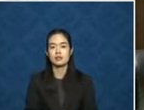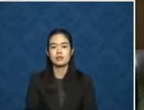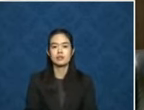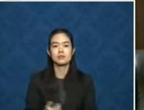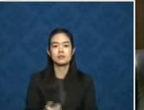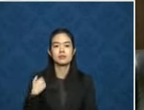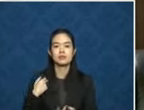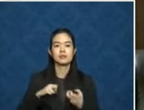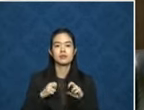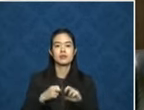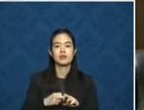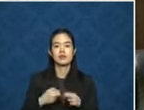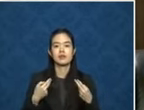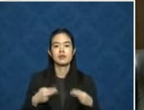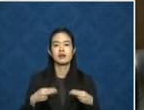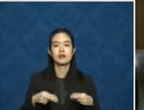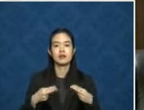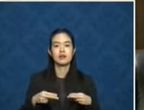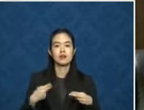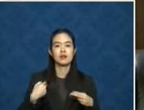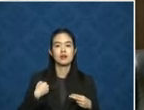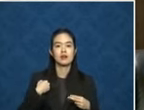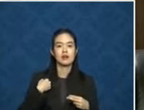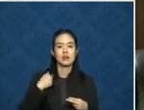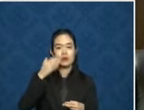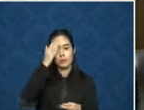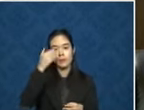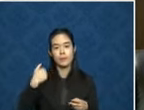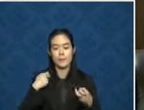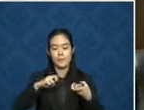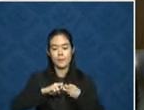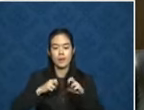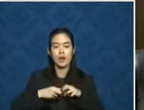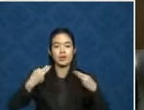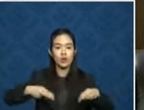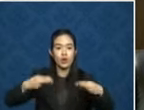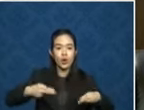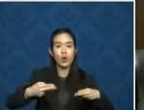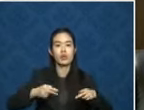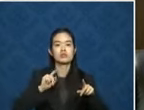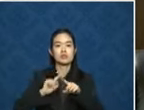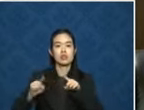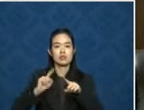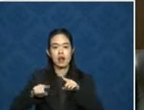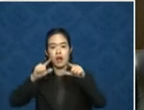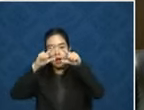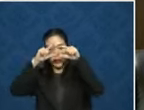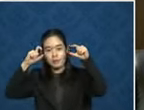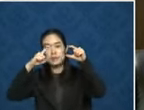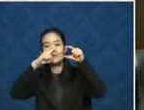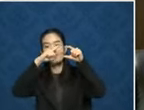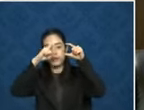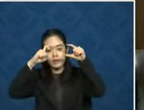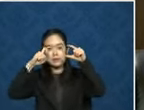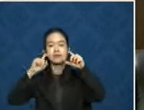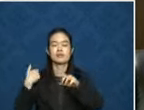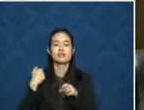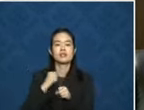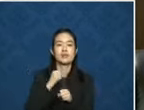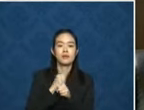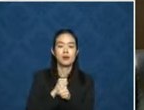างอิสราเอลกับปาเลสไตน์กับฮามาสเราก็จะเห็นนะครับว่าอิสราเอลก็มีระบบป้องกันนะครับ